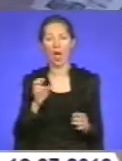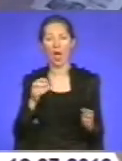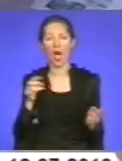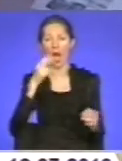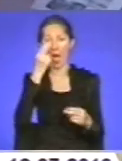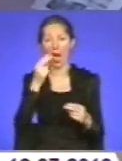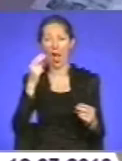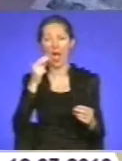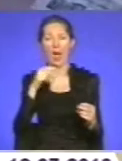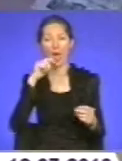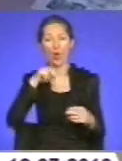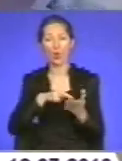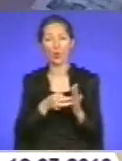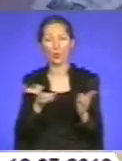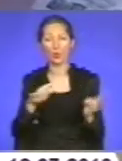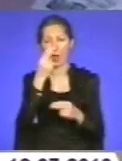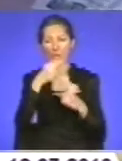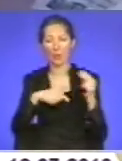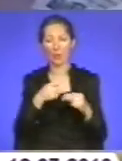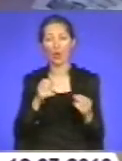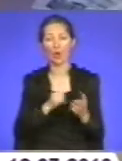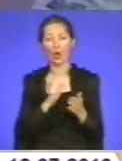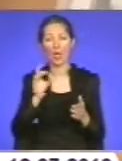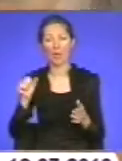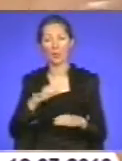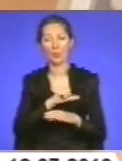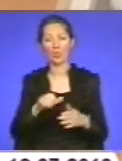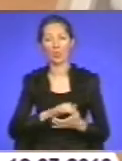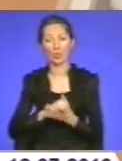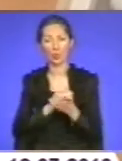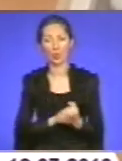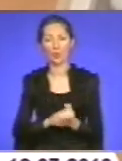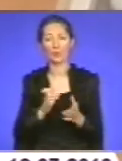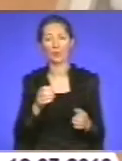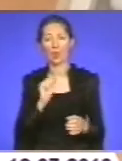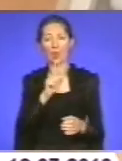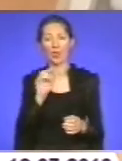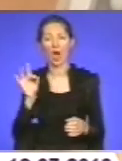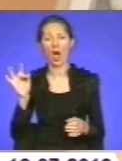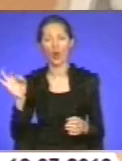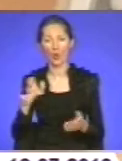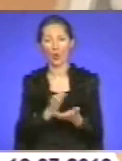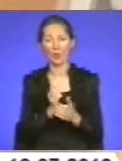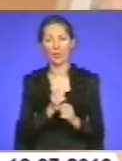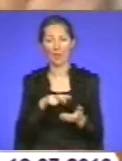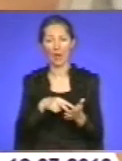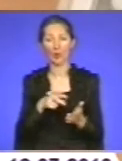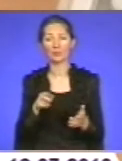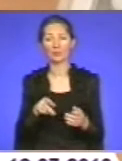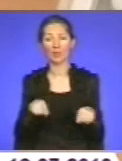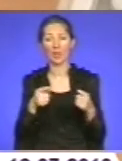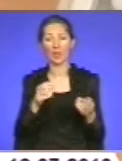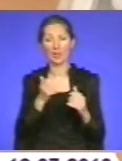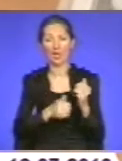і до Митного Союзу. Уряд робить ставку на розвиток власного виробництва, зростання малого та середнього бізнесу. Для цього вже в другому